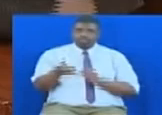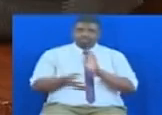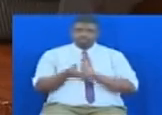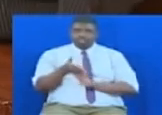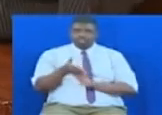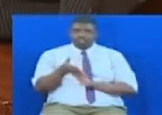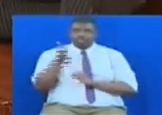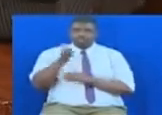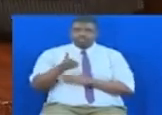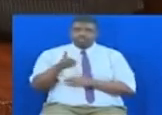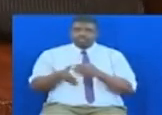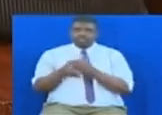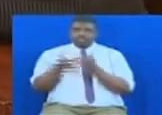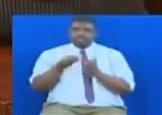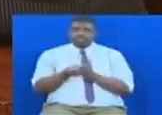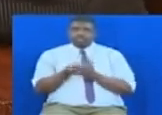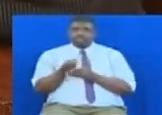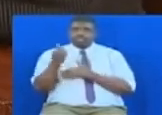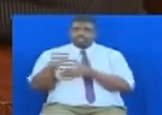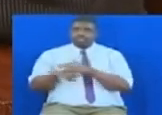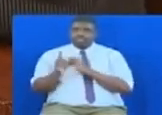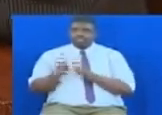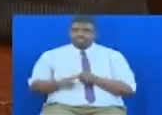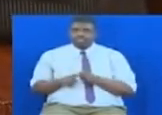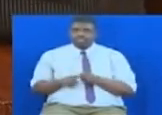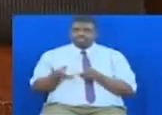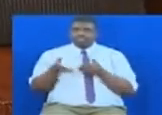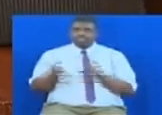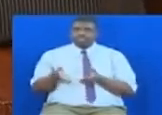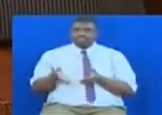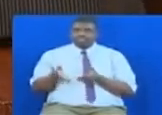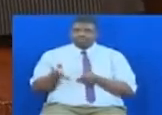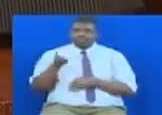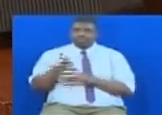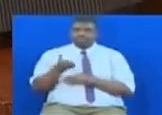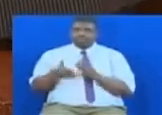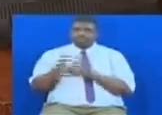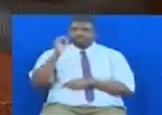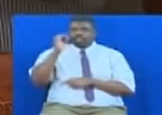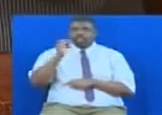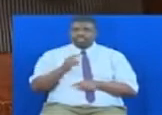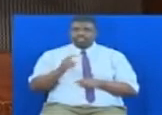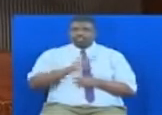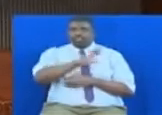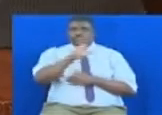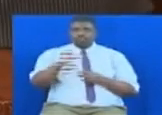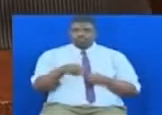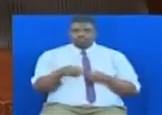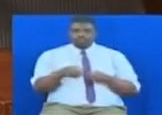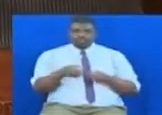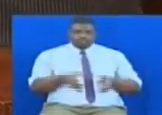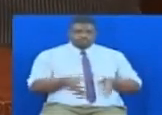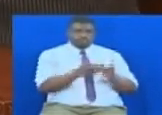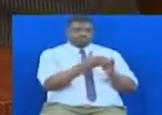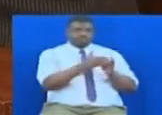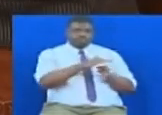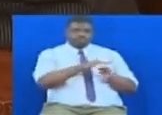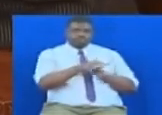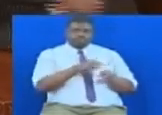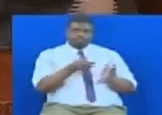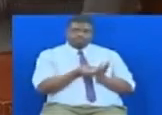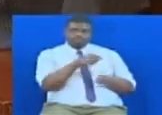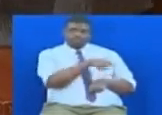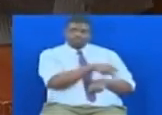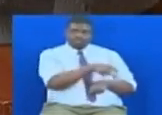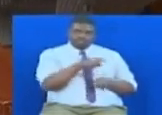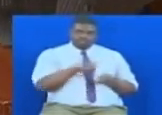ndani. Leo taifa hili linajenga karibu 80% zote za barabara kwa kutumia pesa za ndani. Ni maono ya Dr.